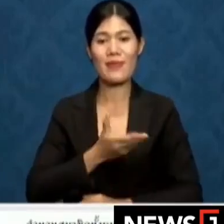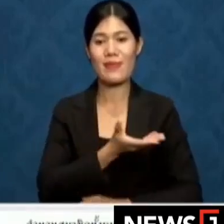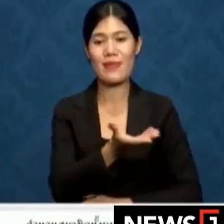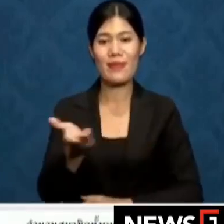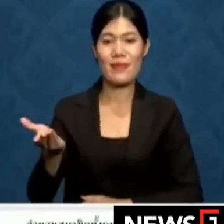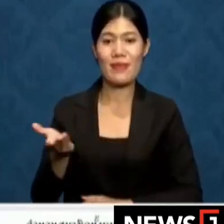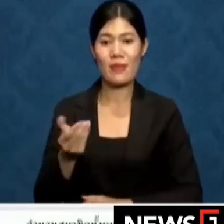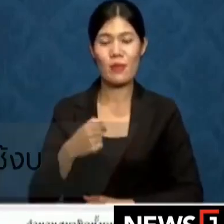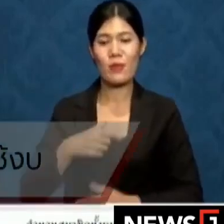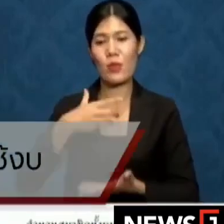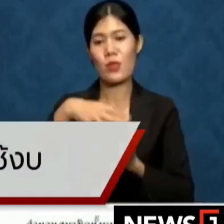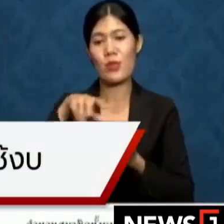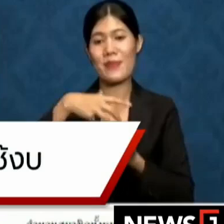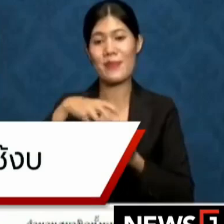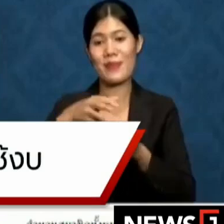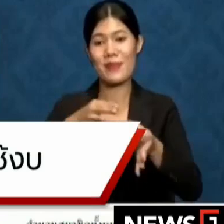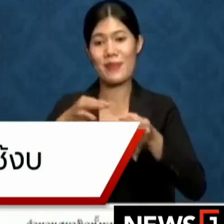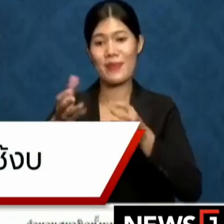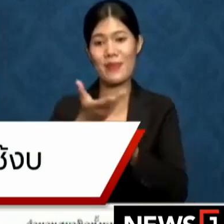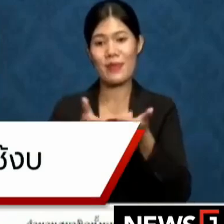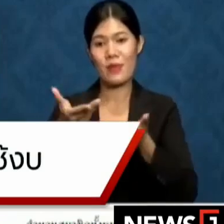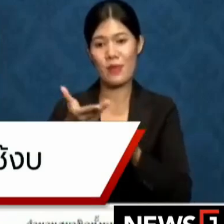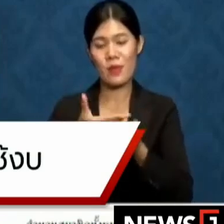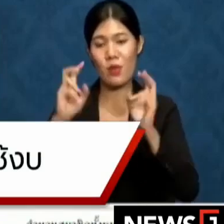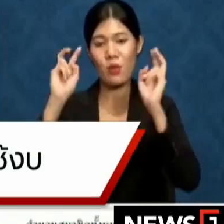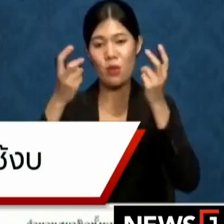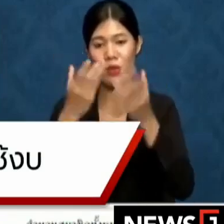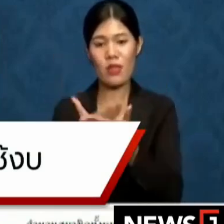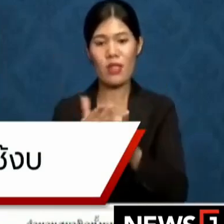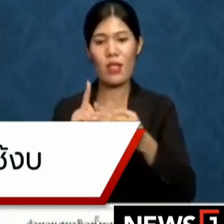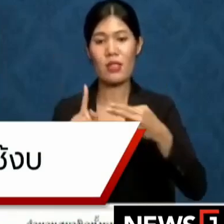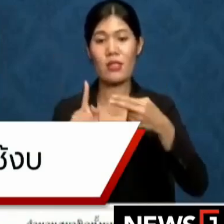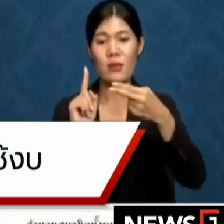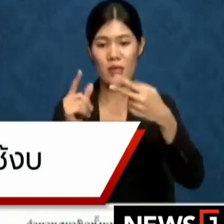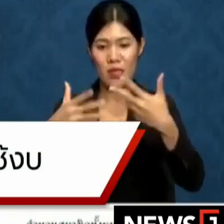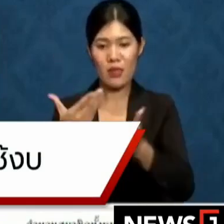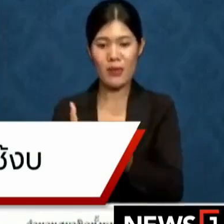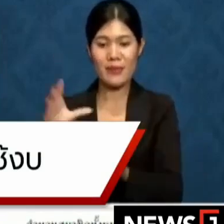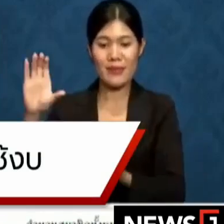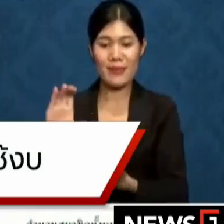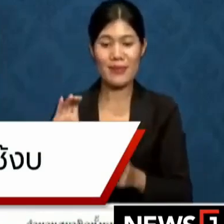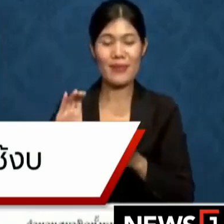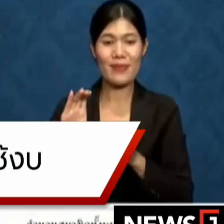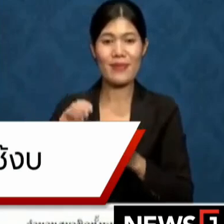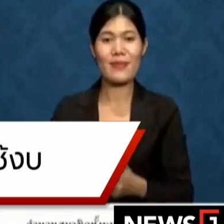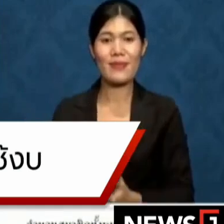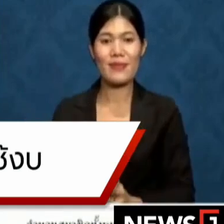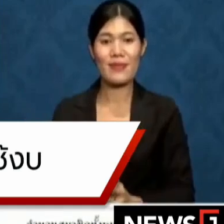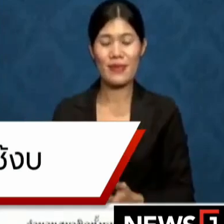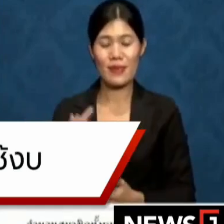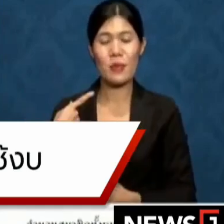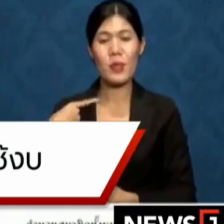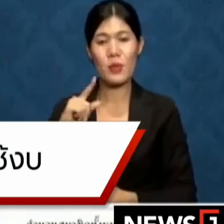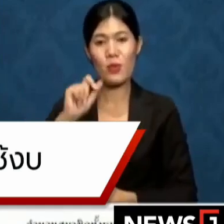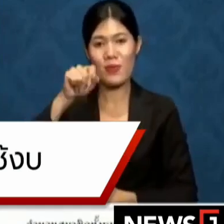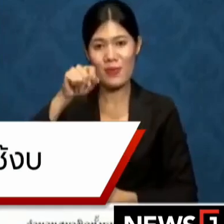แรกนายเผ่าภูมิโรจนสกุลรัฐมนตรีช่วยคลังก็อภิปรายแล้วก็ชี้แจงบอกว่ามีความจริงที่ฝ่ายค้าเนี่ยพูด